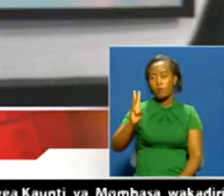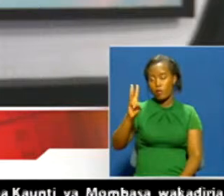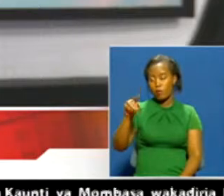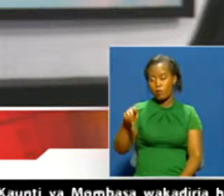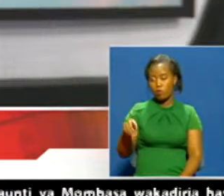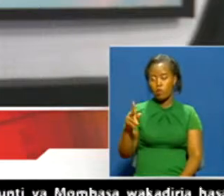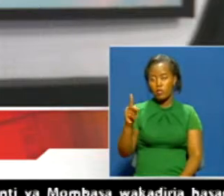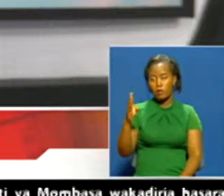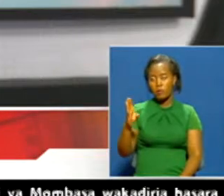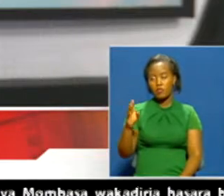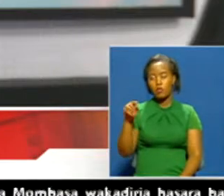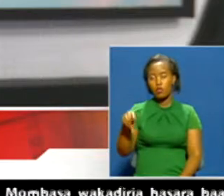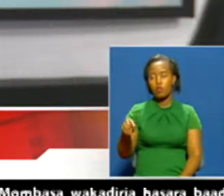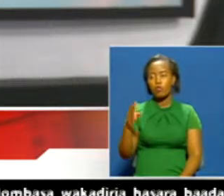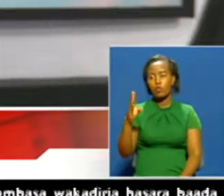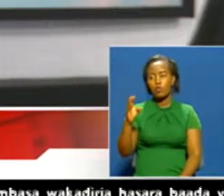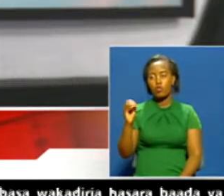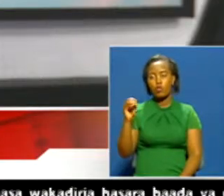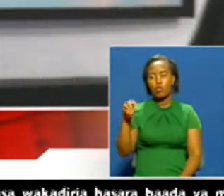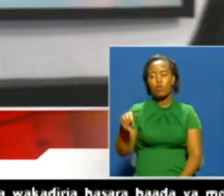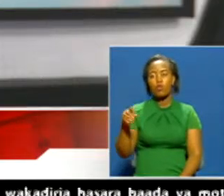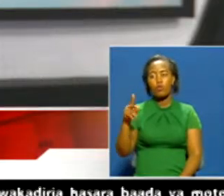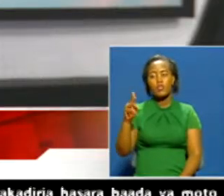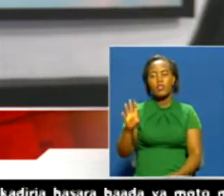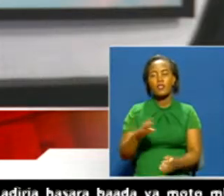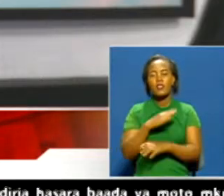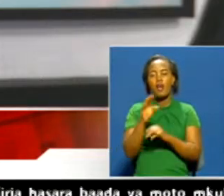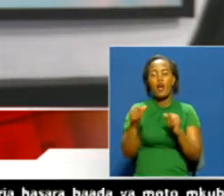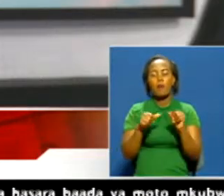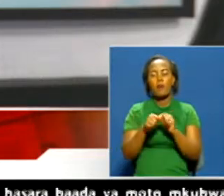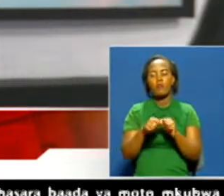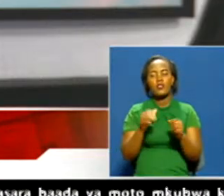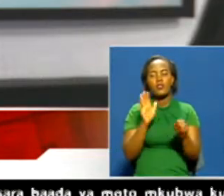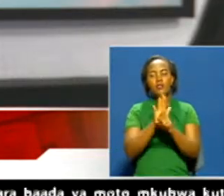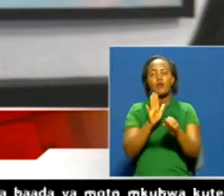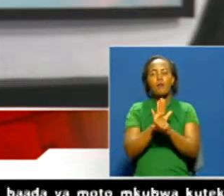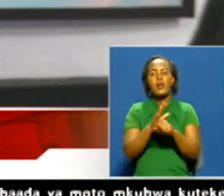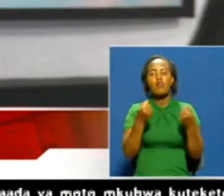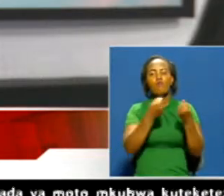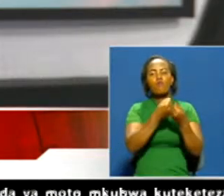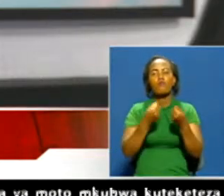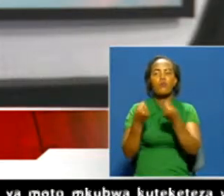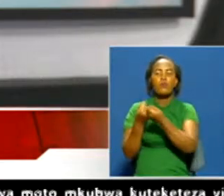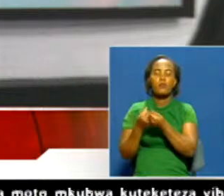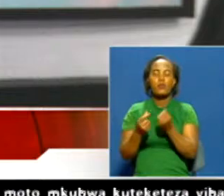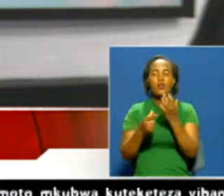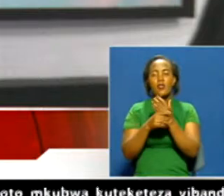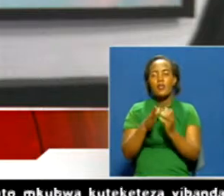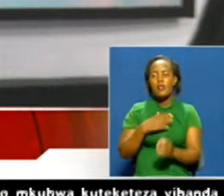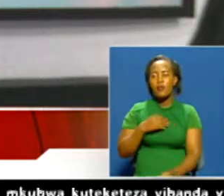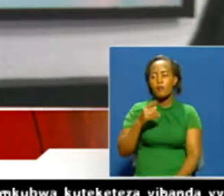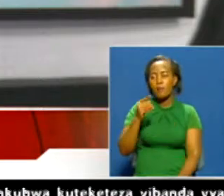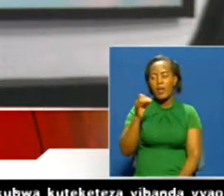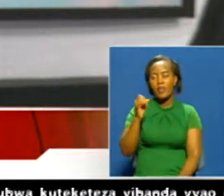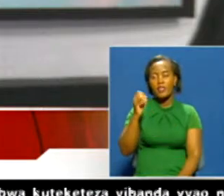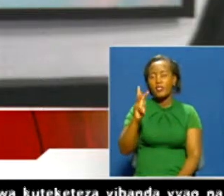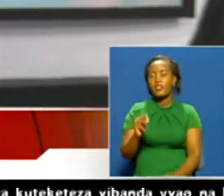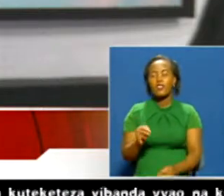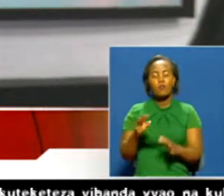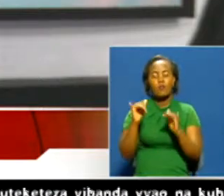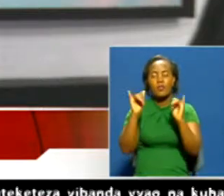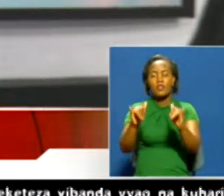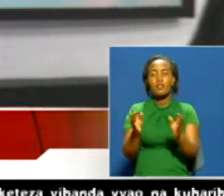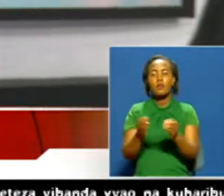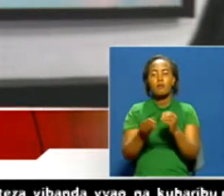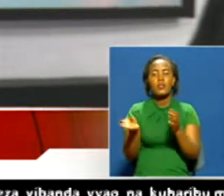www.kbc.co kuhusiana na michuano ambayo inashirikishwa katika shirika hili la utangazaji. Mimi naitwa Timothy Kipnusu. Usikose kuweka mjadala nami tena hapo